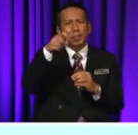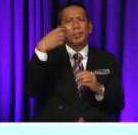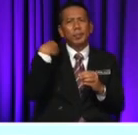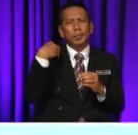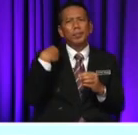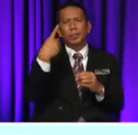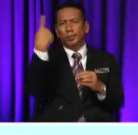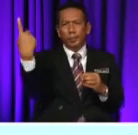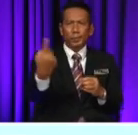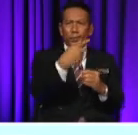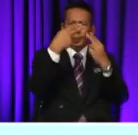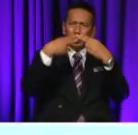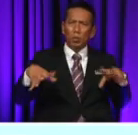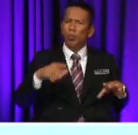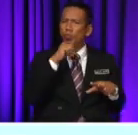kelas